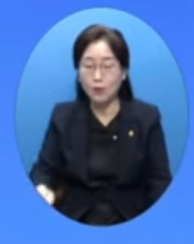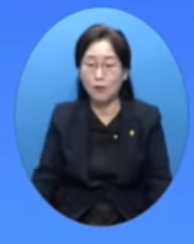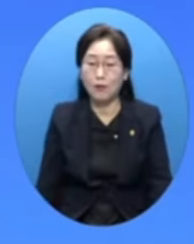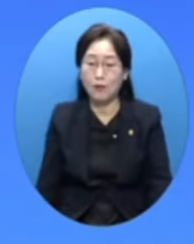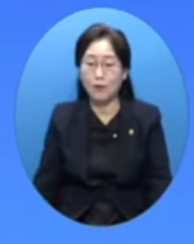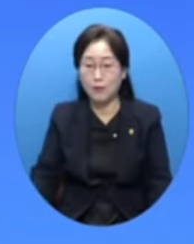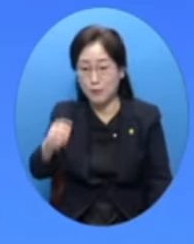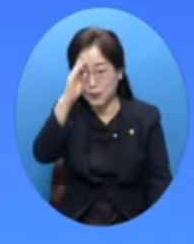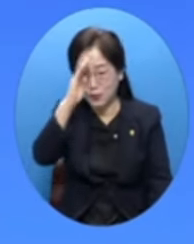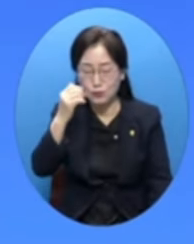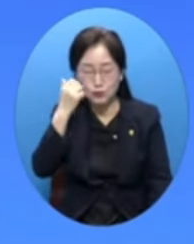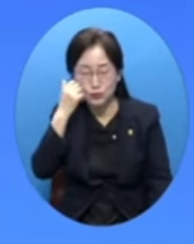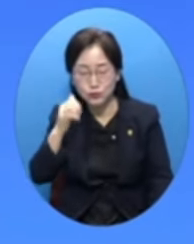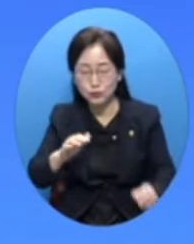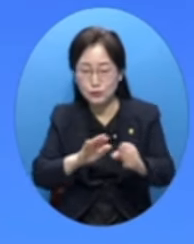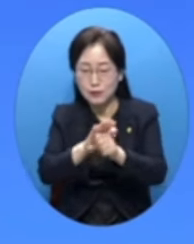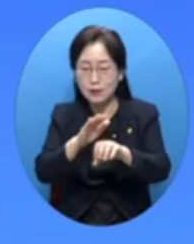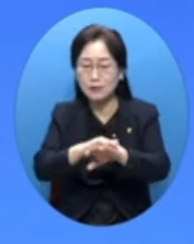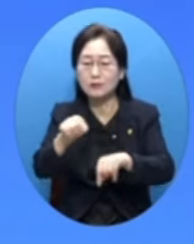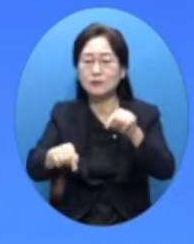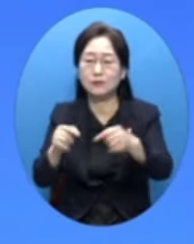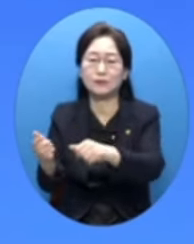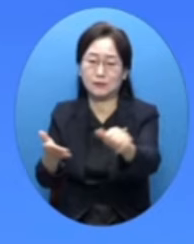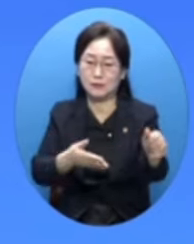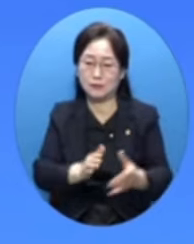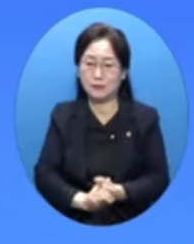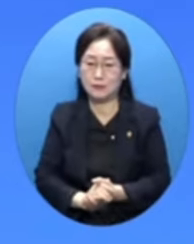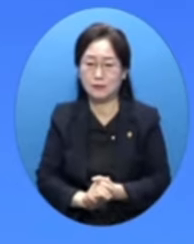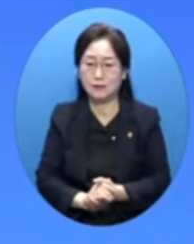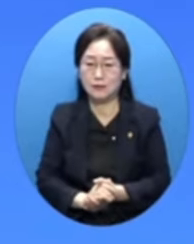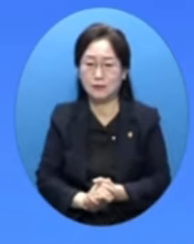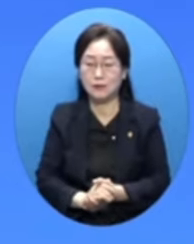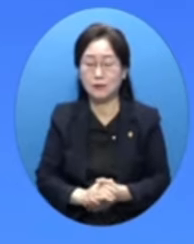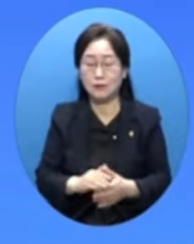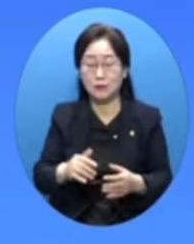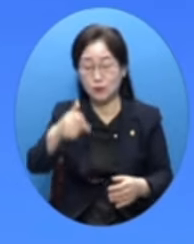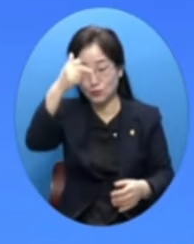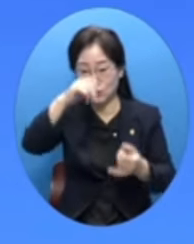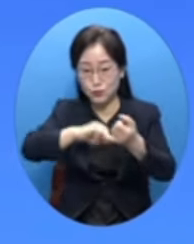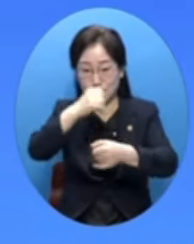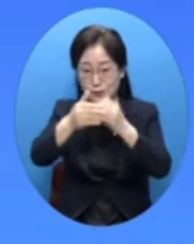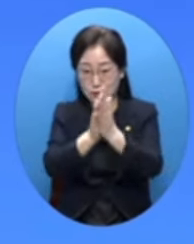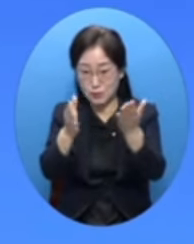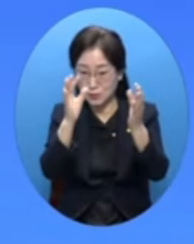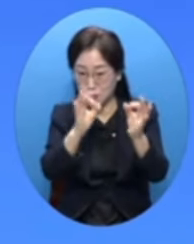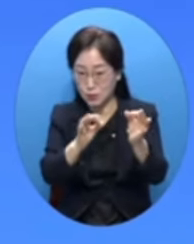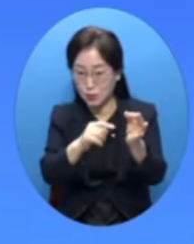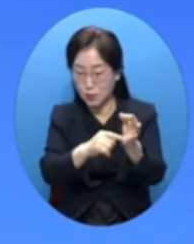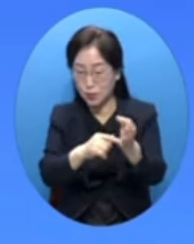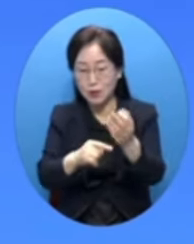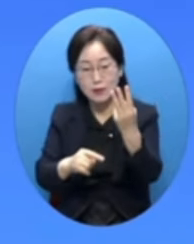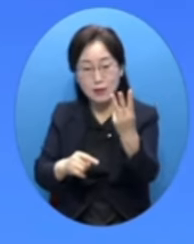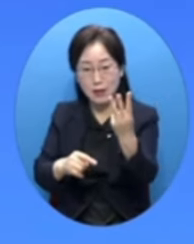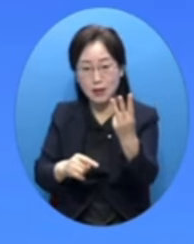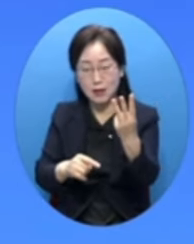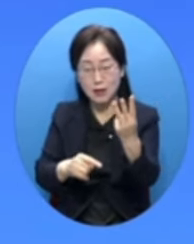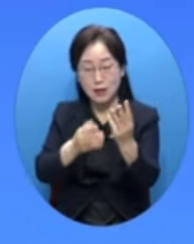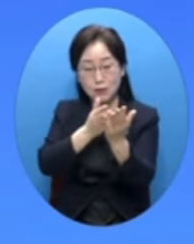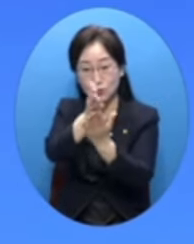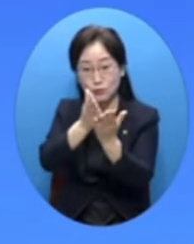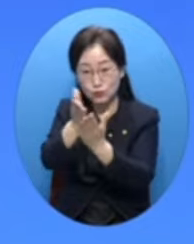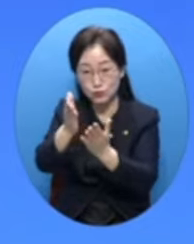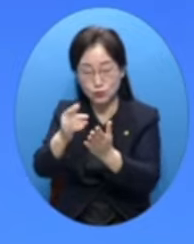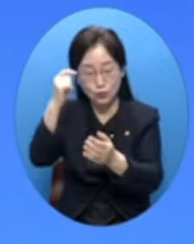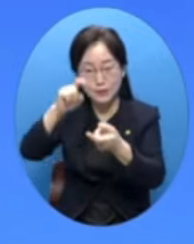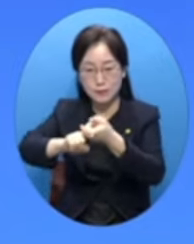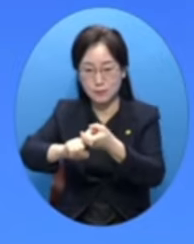우리 모두가 되어야 하는 것입니다 구약성경을 보면 세 종류의 사람들에게 특별히 관심을 갖고 그들에게 선을 베풀라고 말씀하고